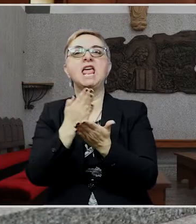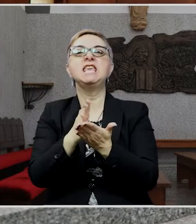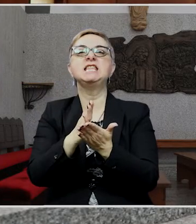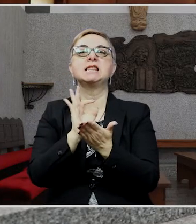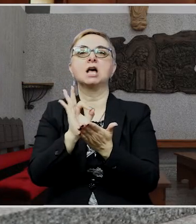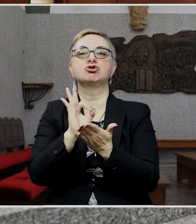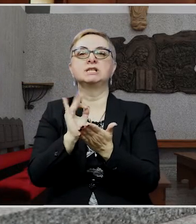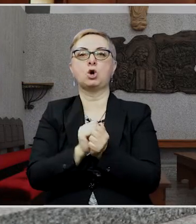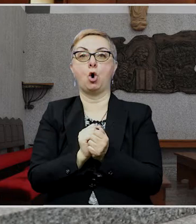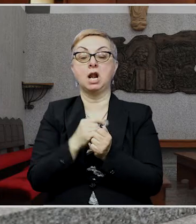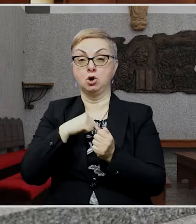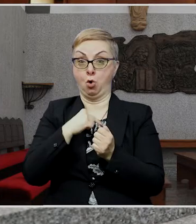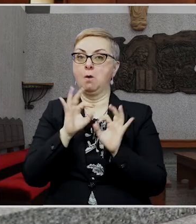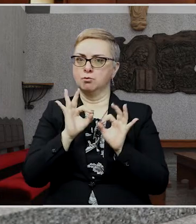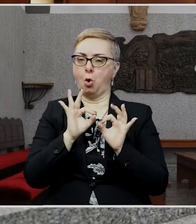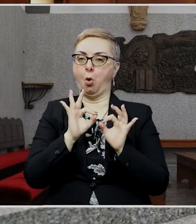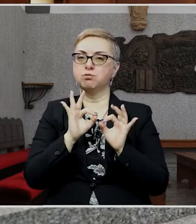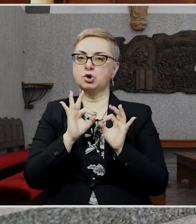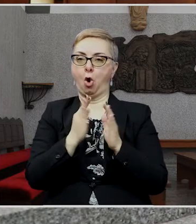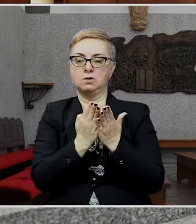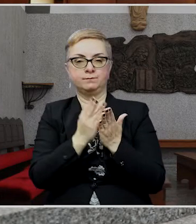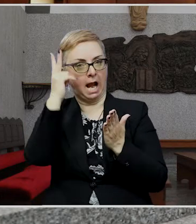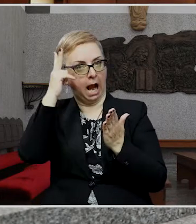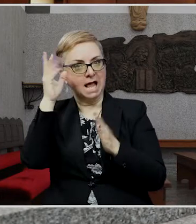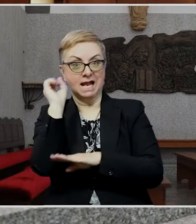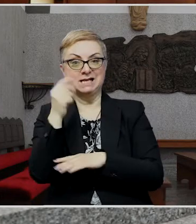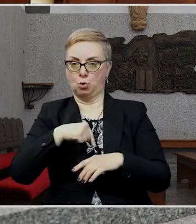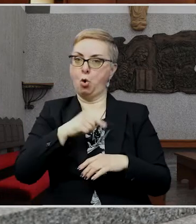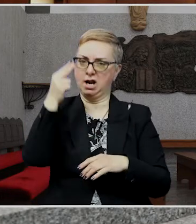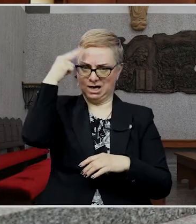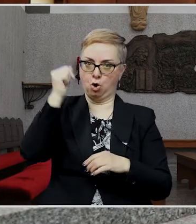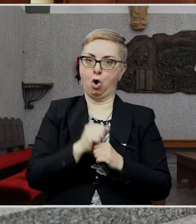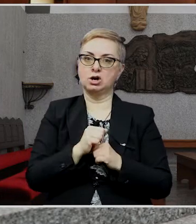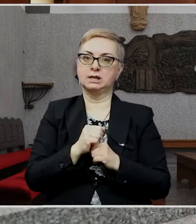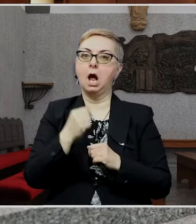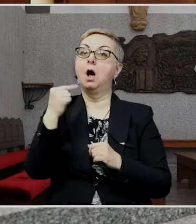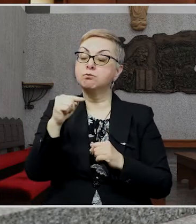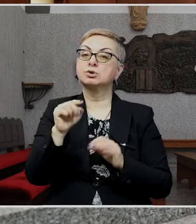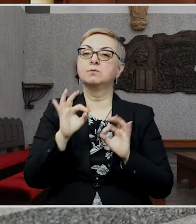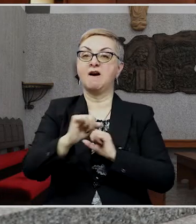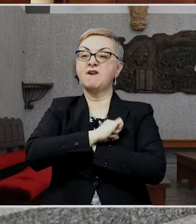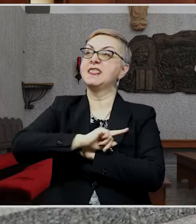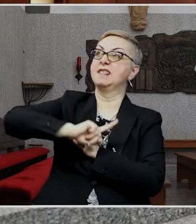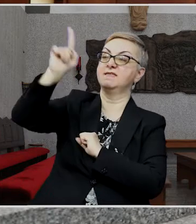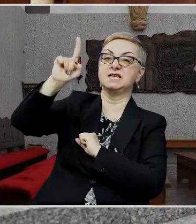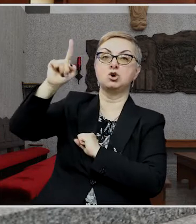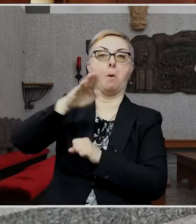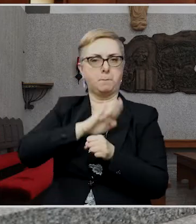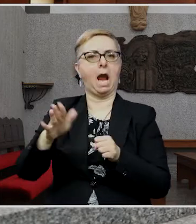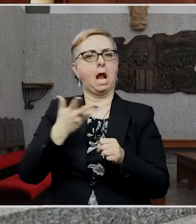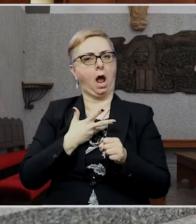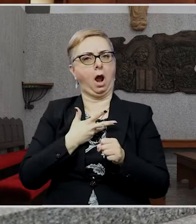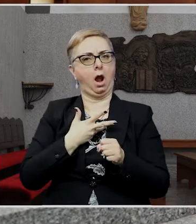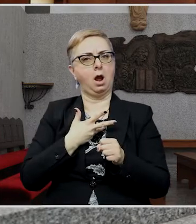ed è questo che ci ricorda anche il catechismo della chiesa cattolica la sua fede in dio la fede